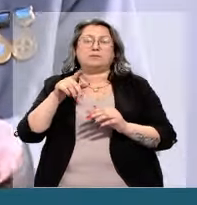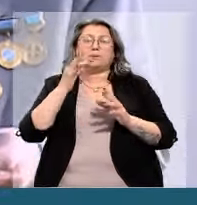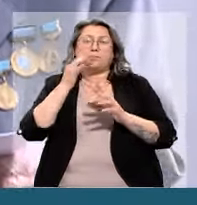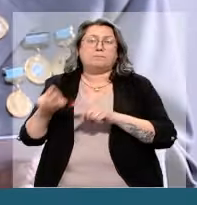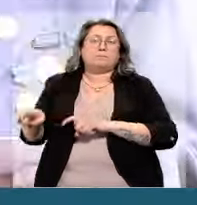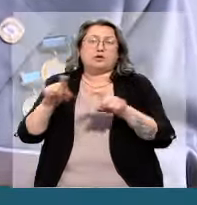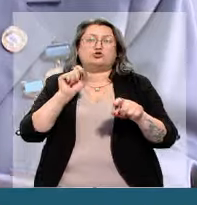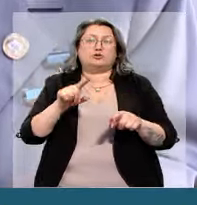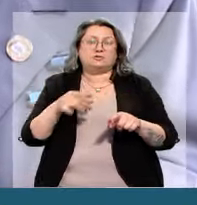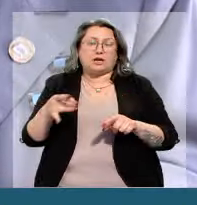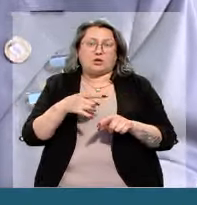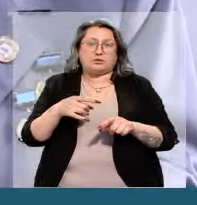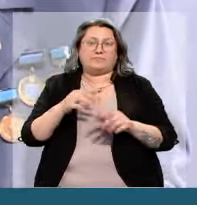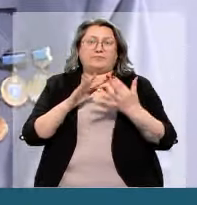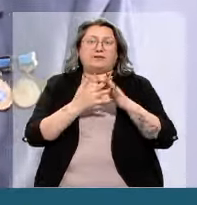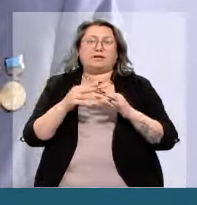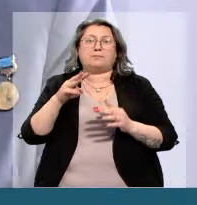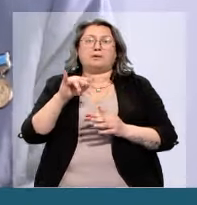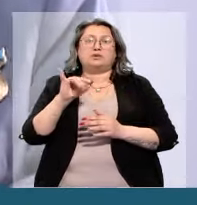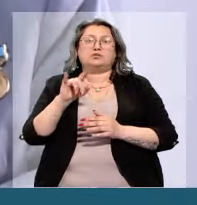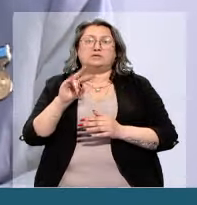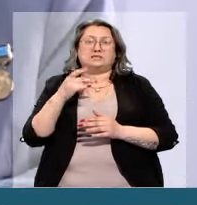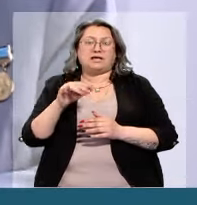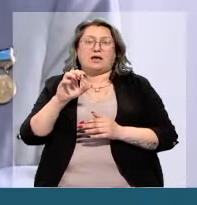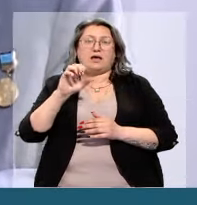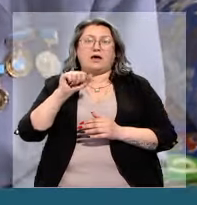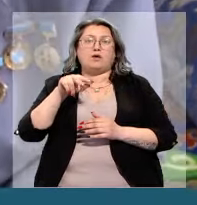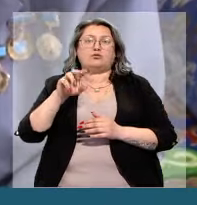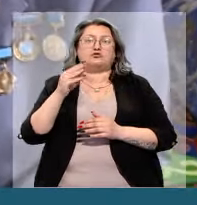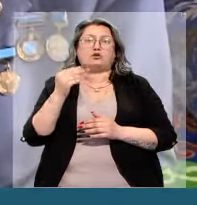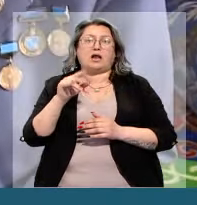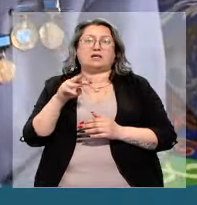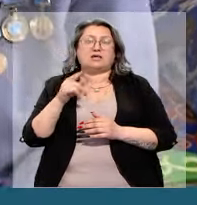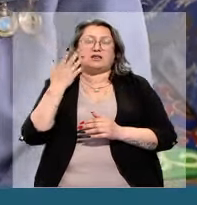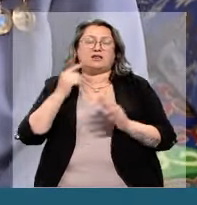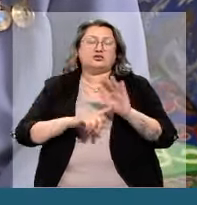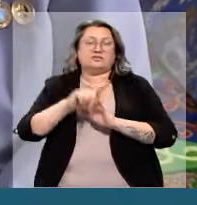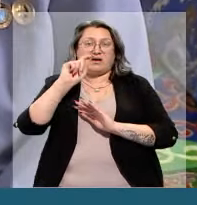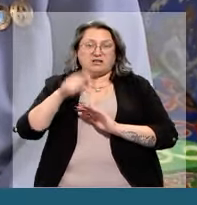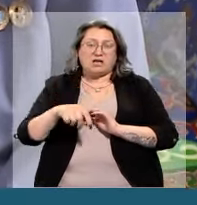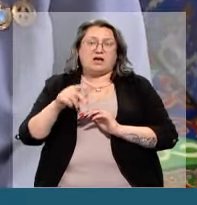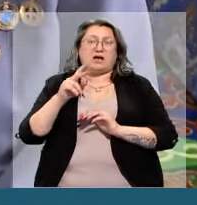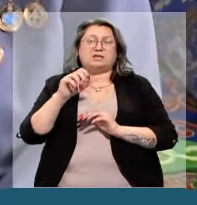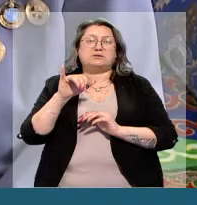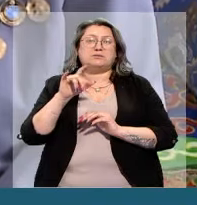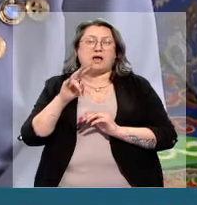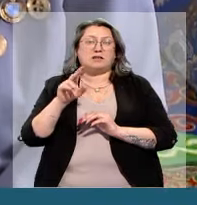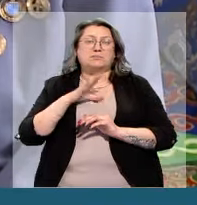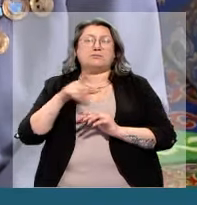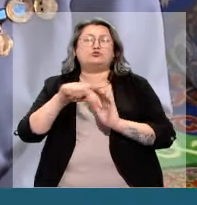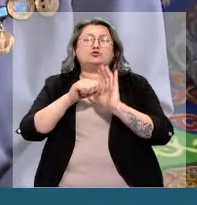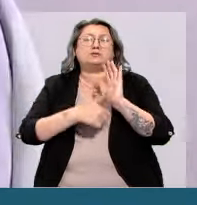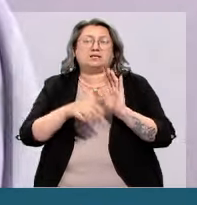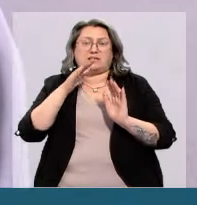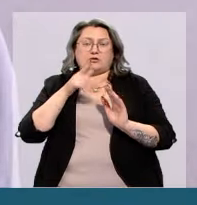переезжает в Жетыкаринский район, совхоз Милютинский, аул Шелекте. Когда началась война, Касымхану ата было всего 16